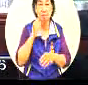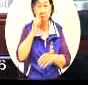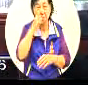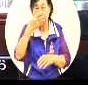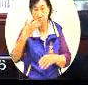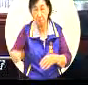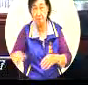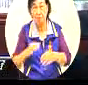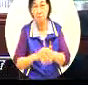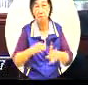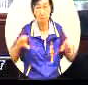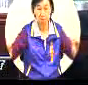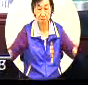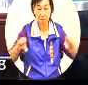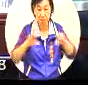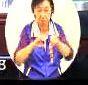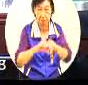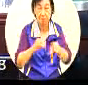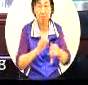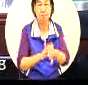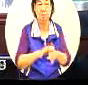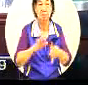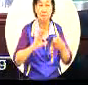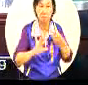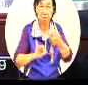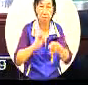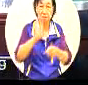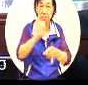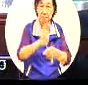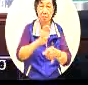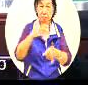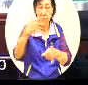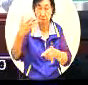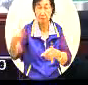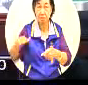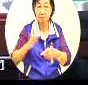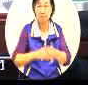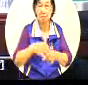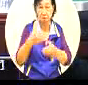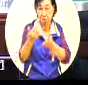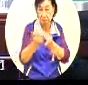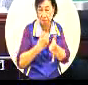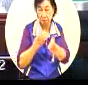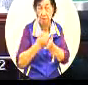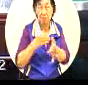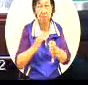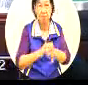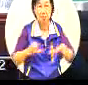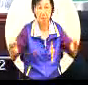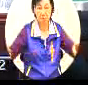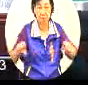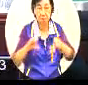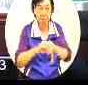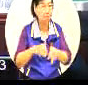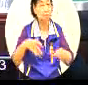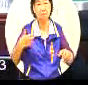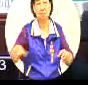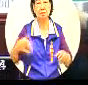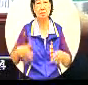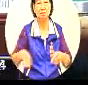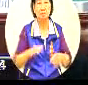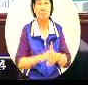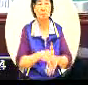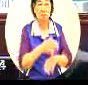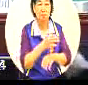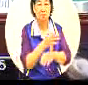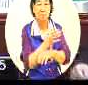管40%几。同因为这样还没有前面的接管，我基本上认为陈议员提出这个中间